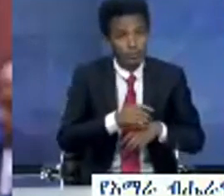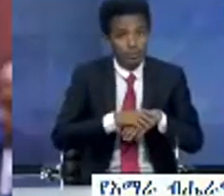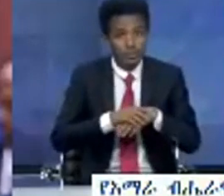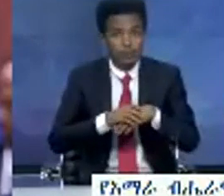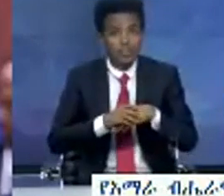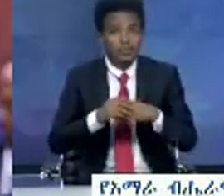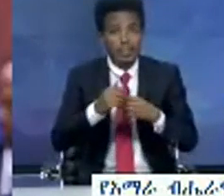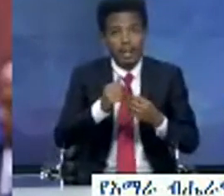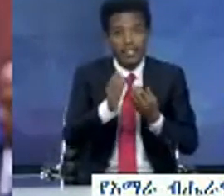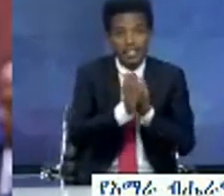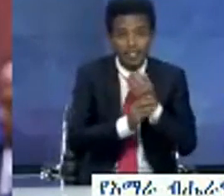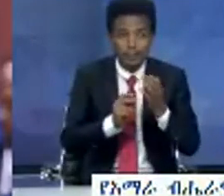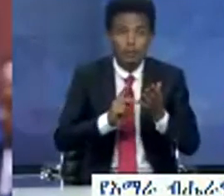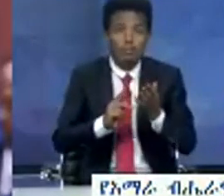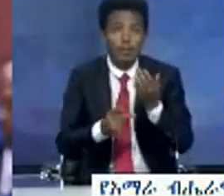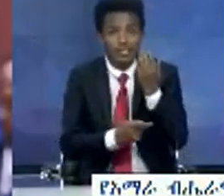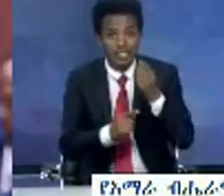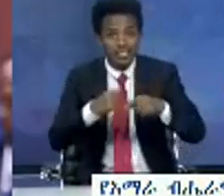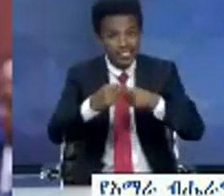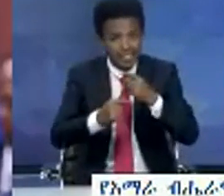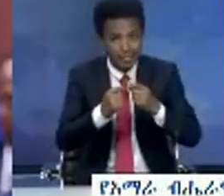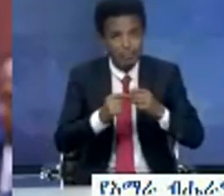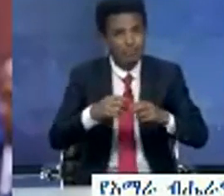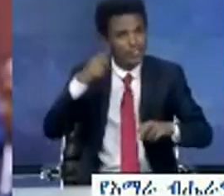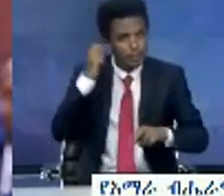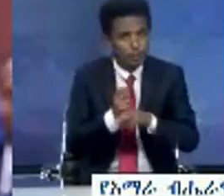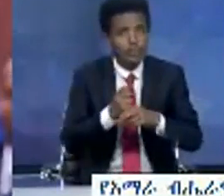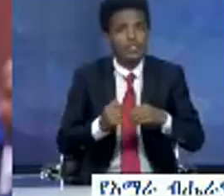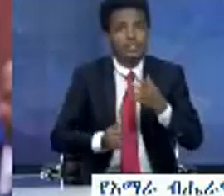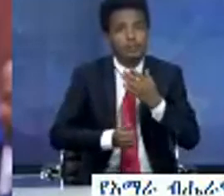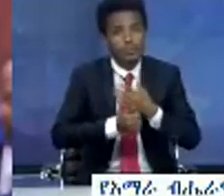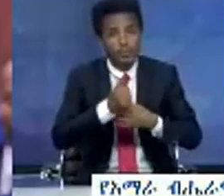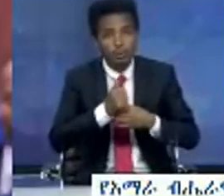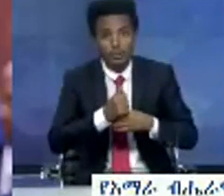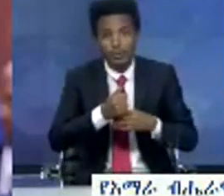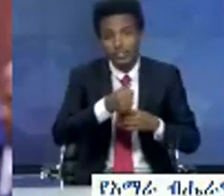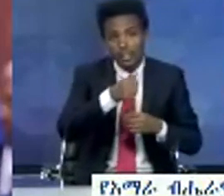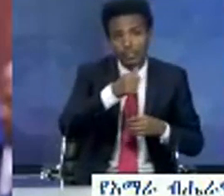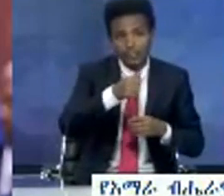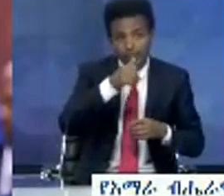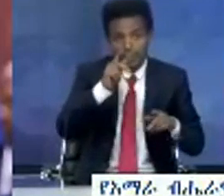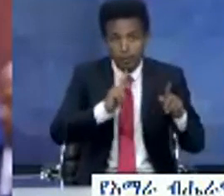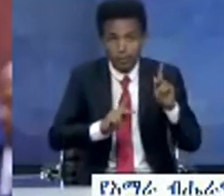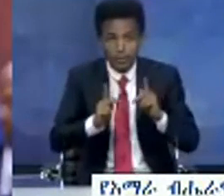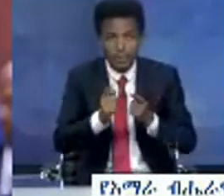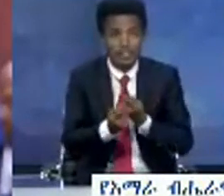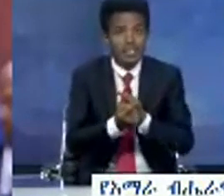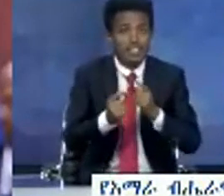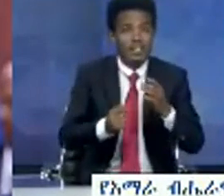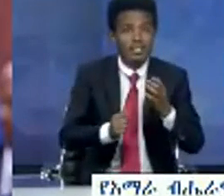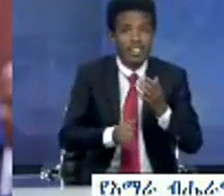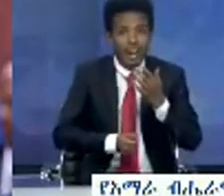ሂደት በእጅጉ የሚጎዱ እንዲሁም የህዝቦችን ነጻነትና ደህንነት አደጋ ላይ የሚጥሉ ስለሆኑ